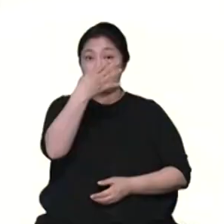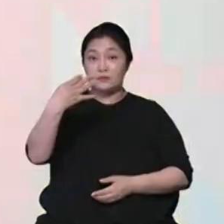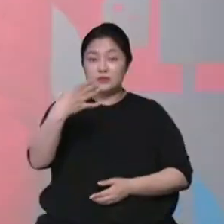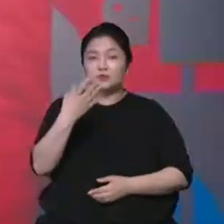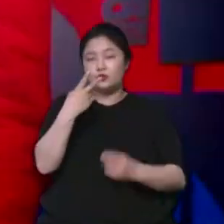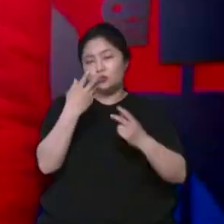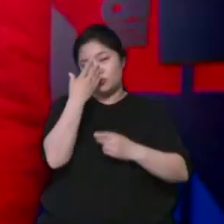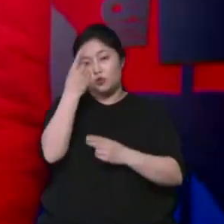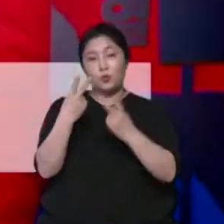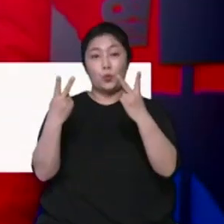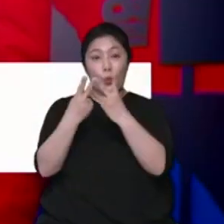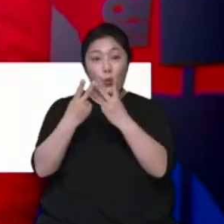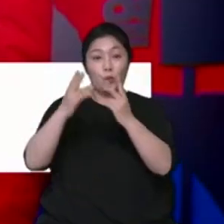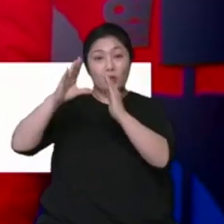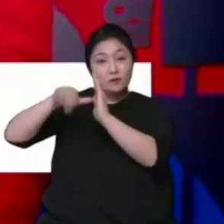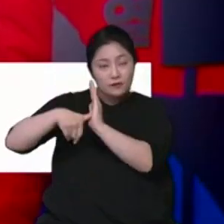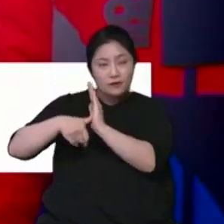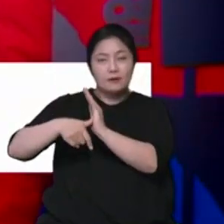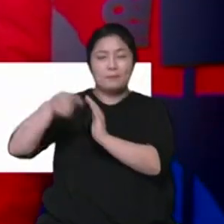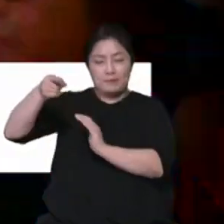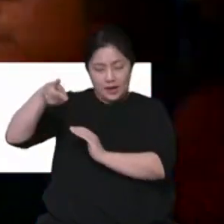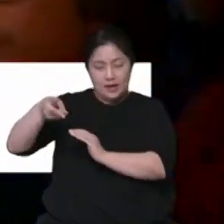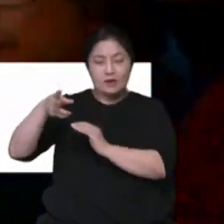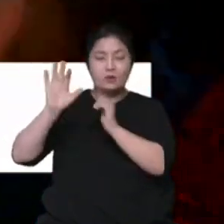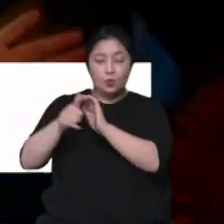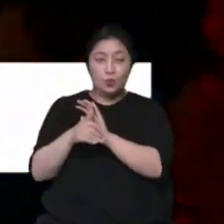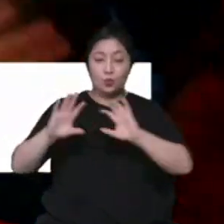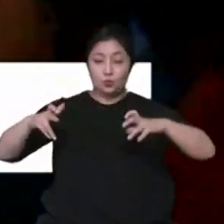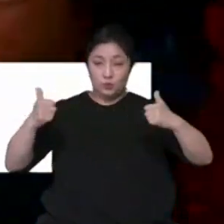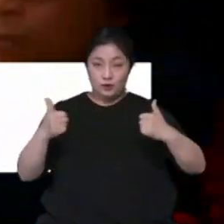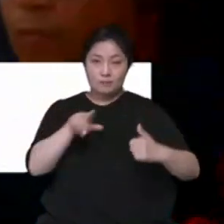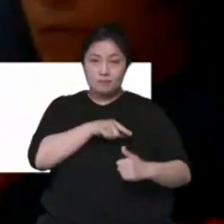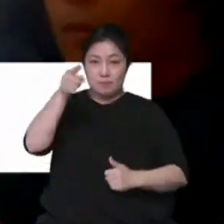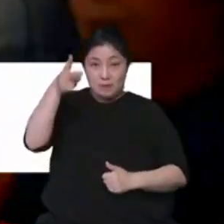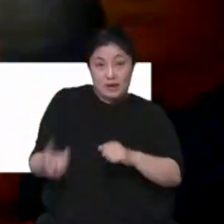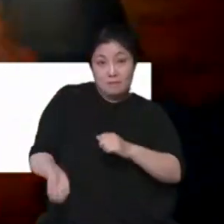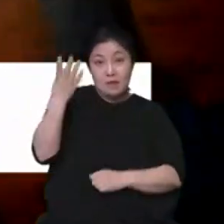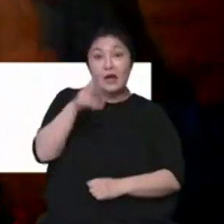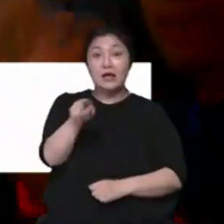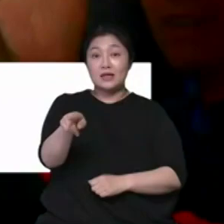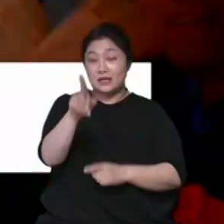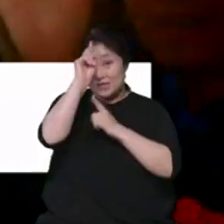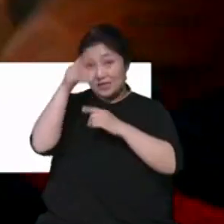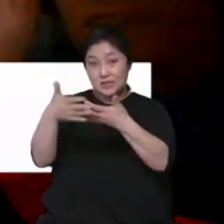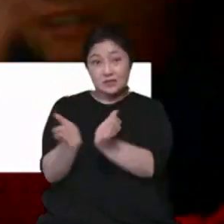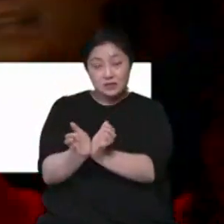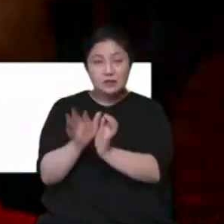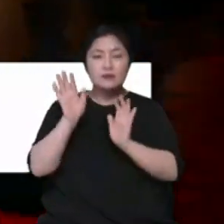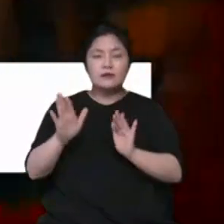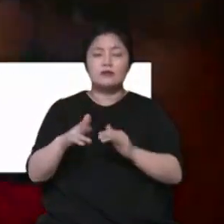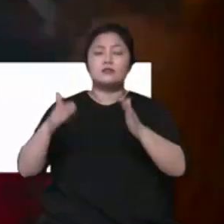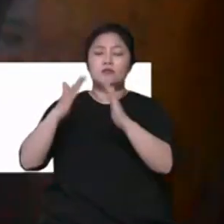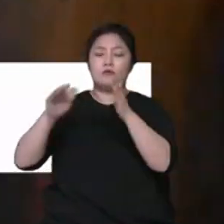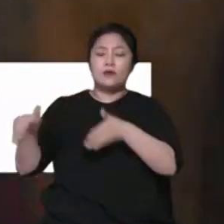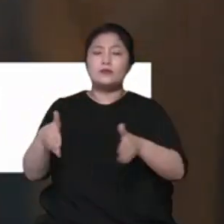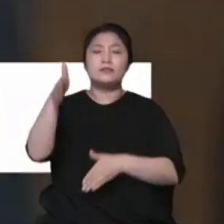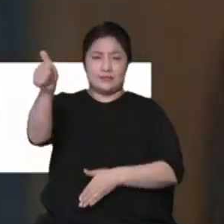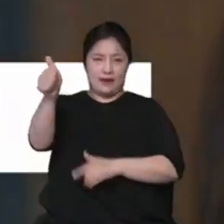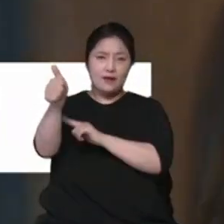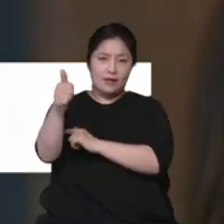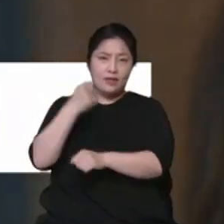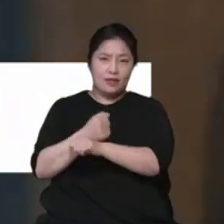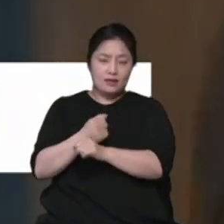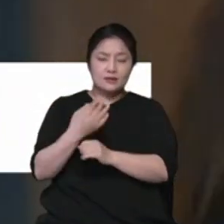2014년 순천곡성 재보궐선거와 2016년 총선에서 잇따라 당선됐던 이 전 대표는 이번엔 지사가 돼